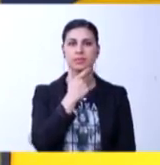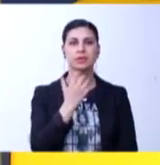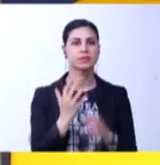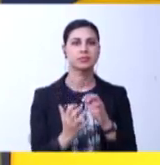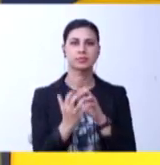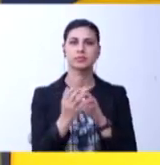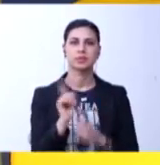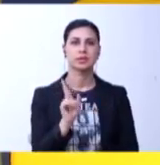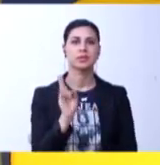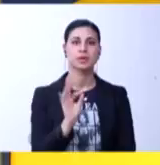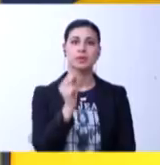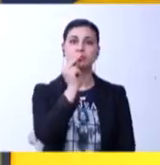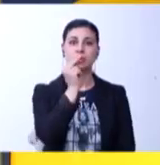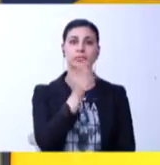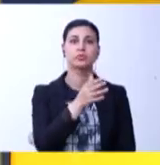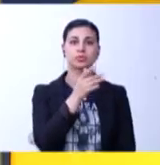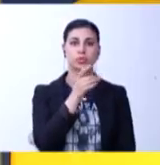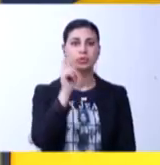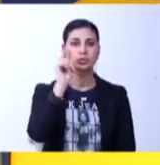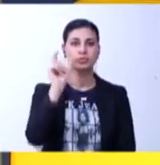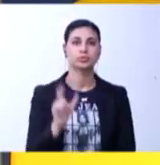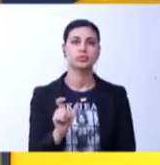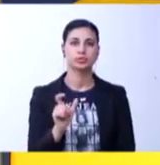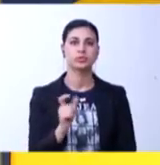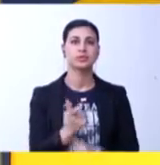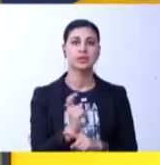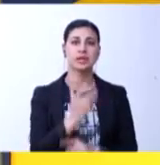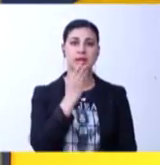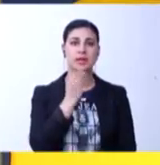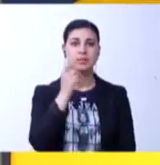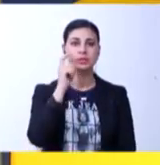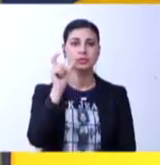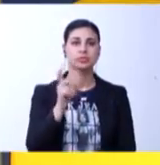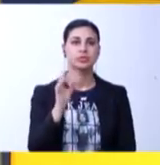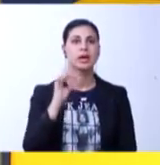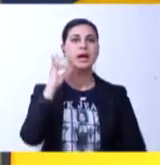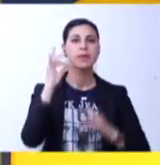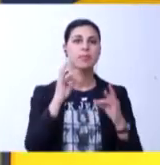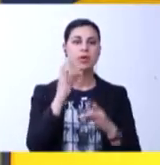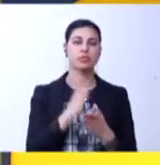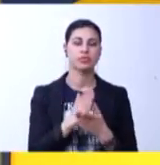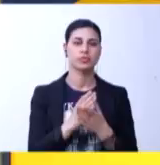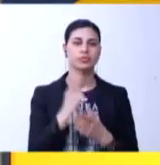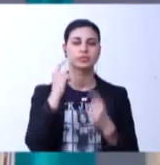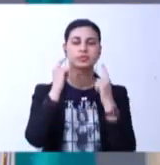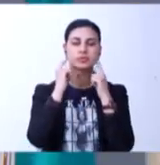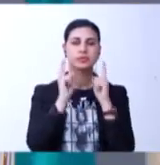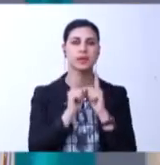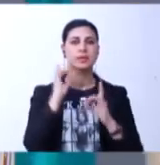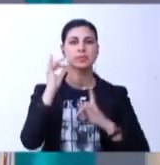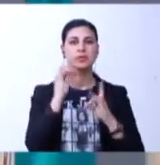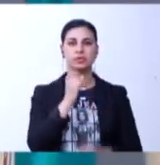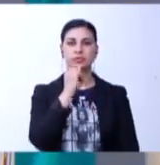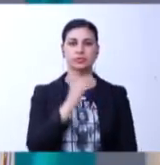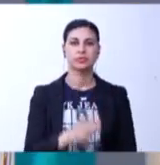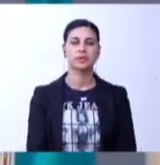არის ერთმანეთს, მაგრამ ჭამის დროს ბიჭია, ძალიან ლამაზი ბიჭი და ყბები ხმაურობს. დიახ. თითქოს